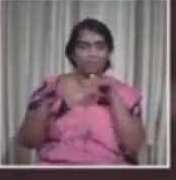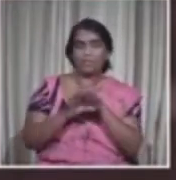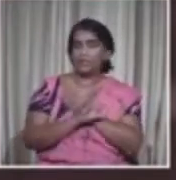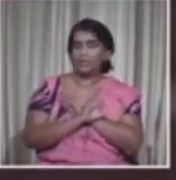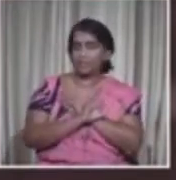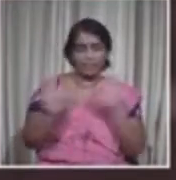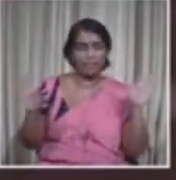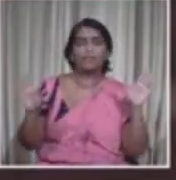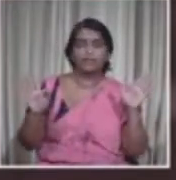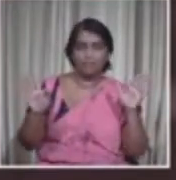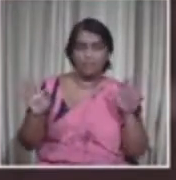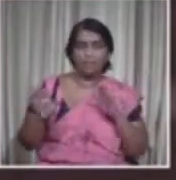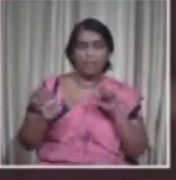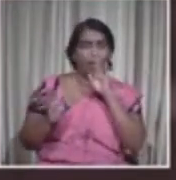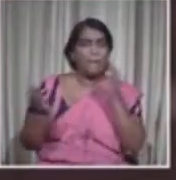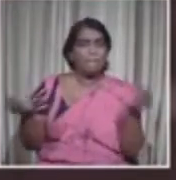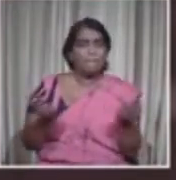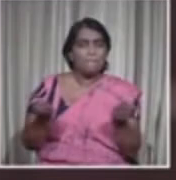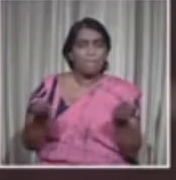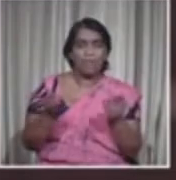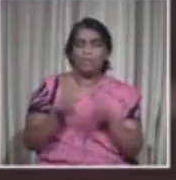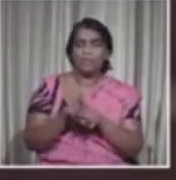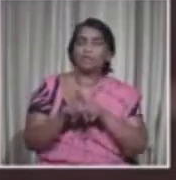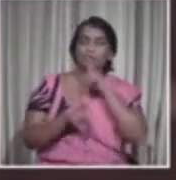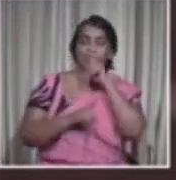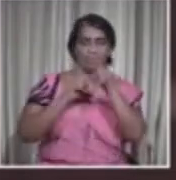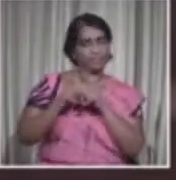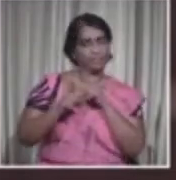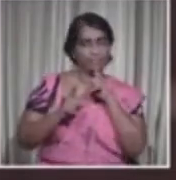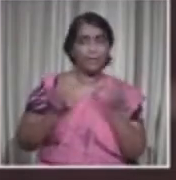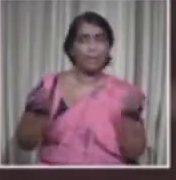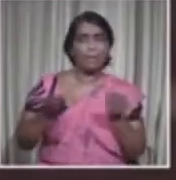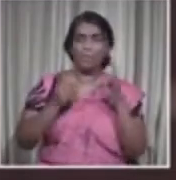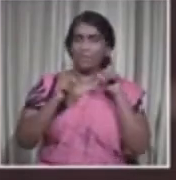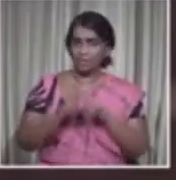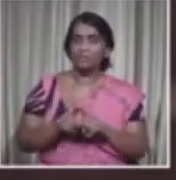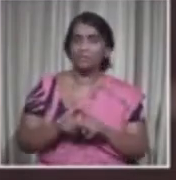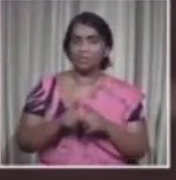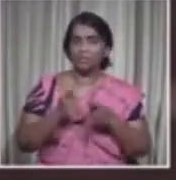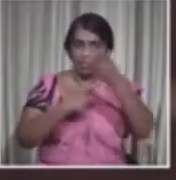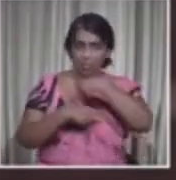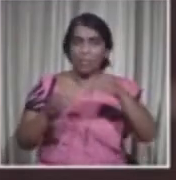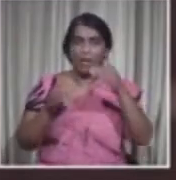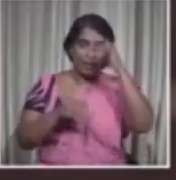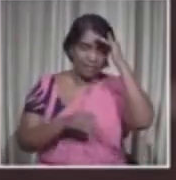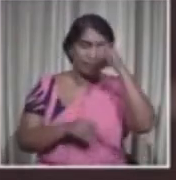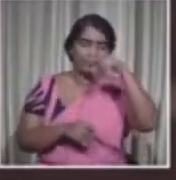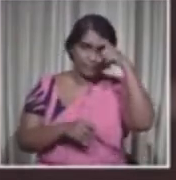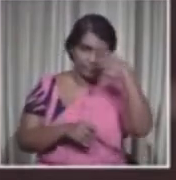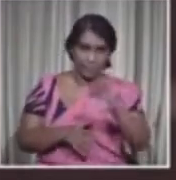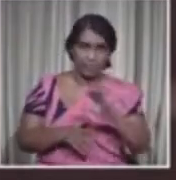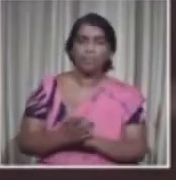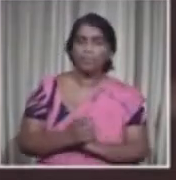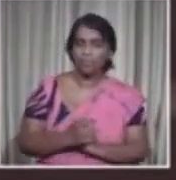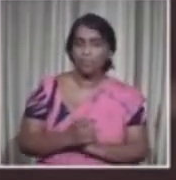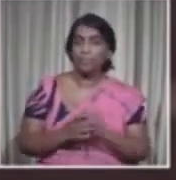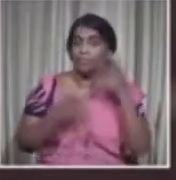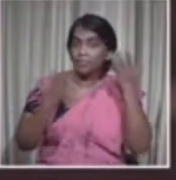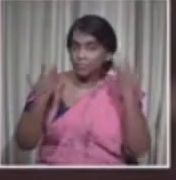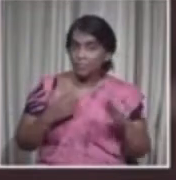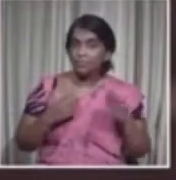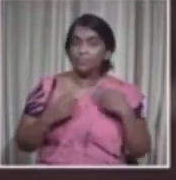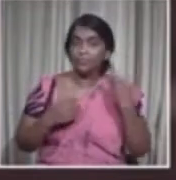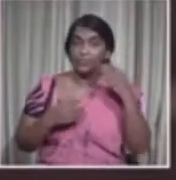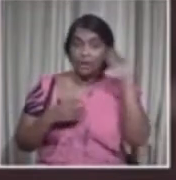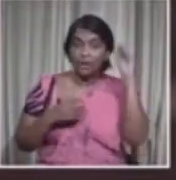බොහොම අත දරුවෙක් වගේ තමයි කතා කරන්නේ. අත දරුවෙක් වගේ මේ හිටපු ඔක්කොම නායකයෝ ටික දැක්කා. එතුමා ඊට පස්සේ අපි දැක්ක